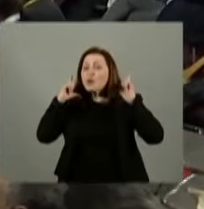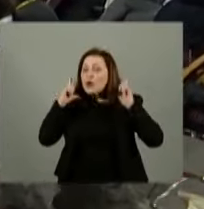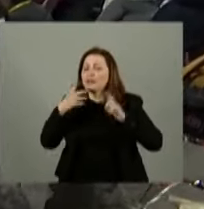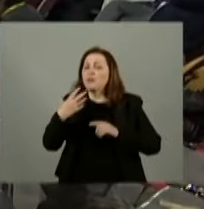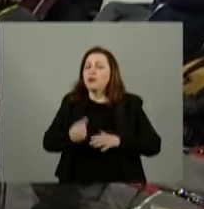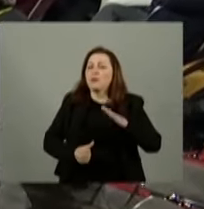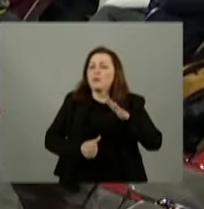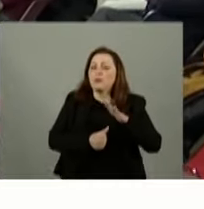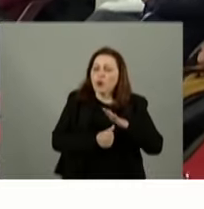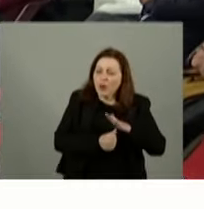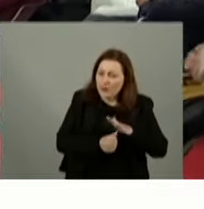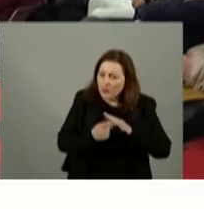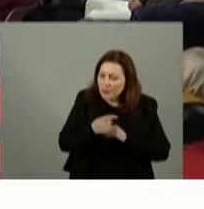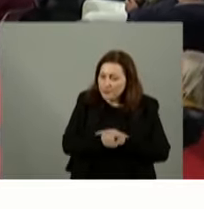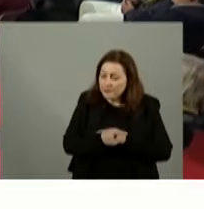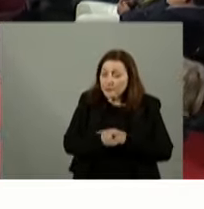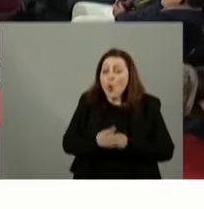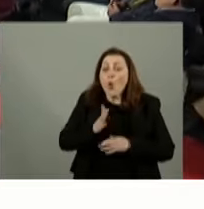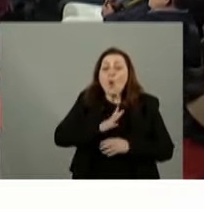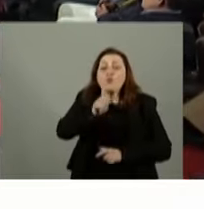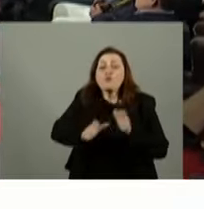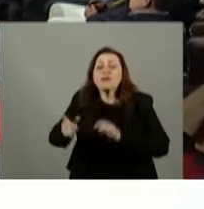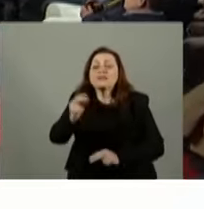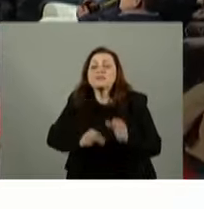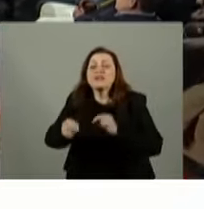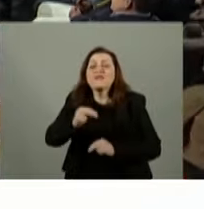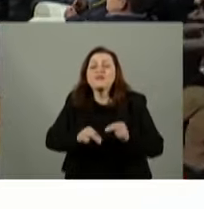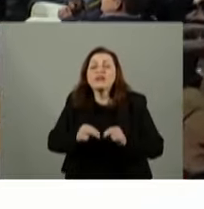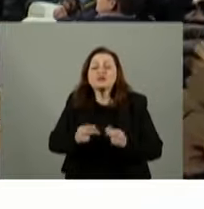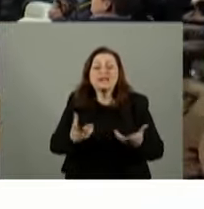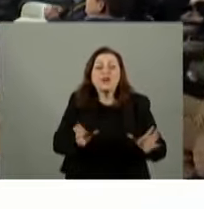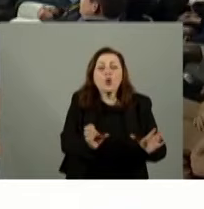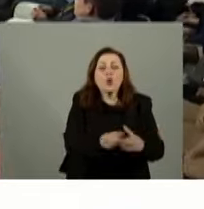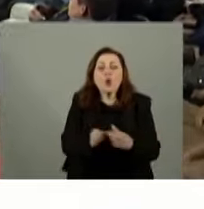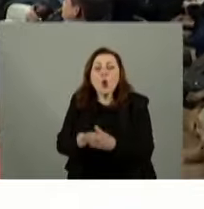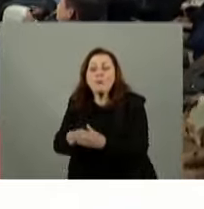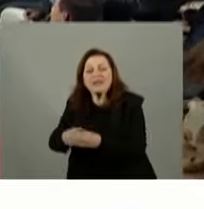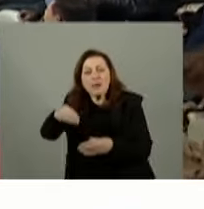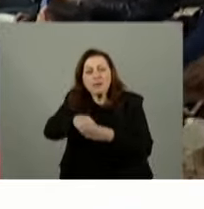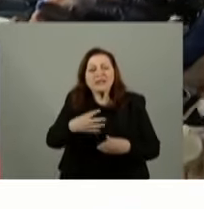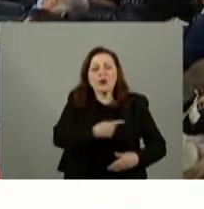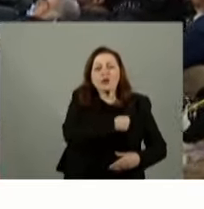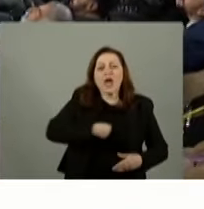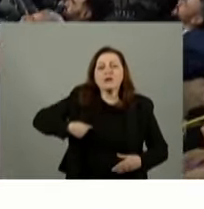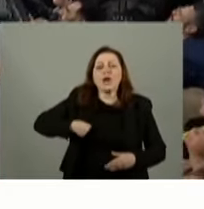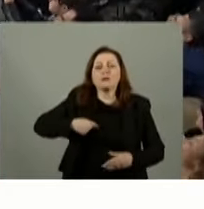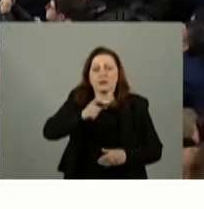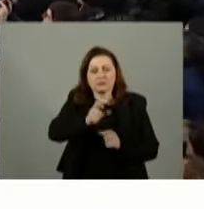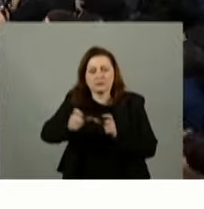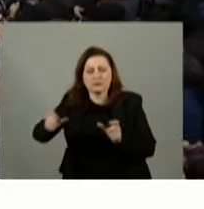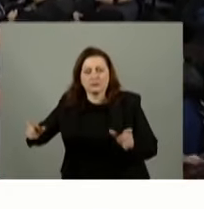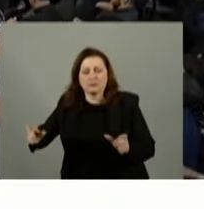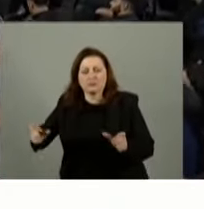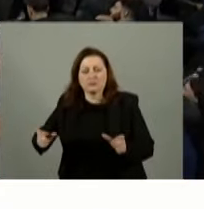ότι αυτό είναι πολύ δική του απόφαση και για πολύ δικούς του λόγους. Θα φανεί και